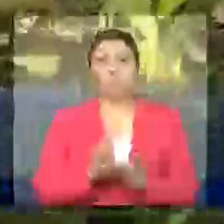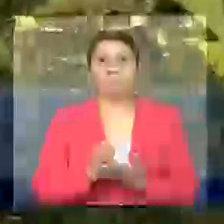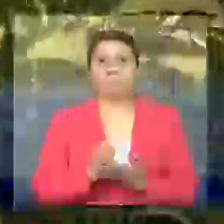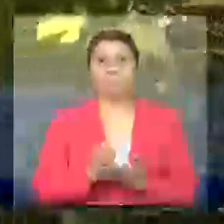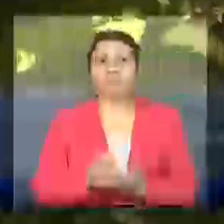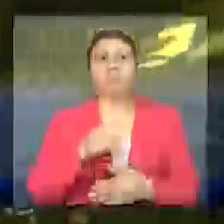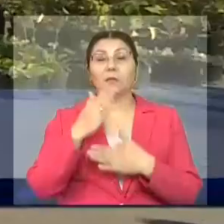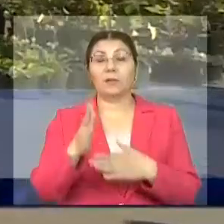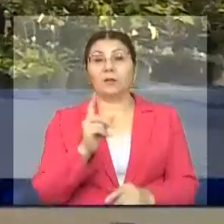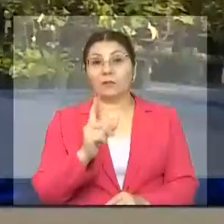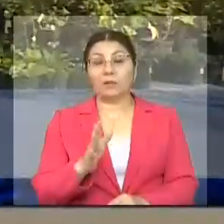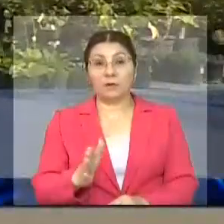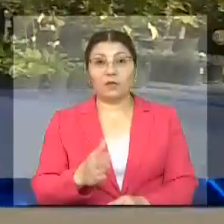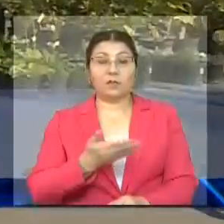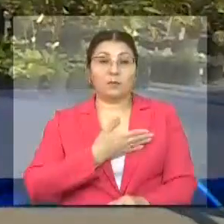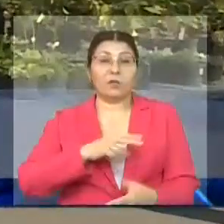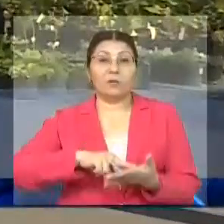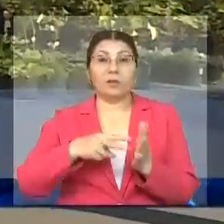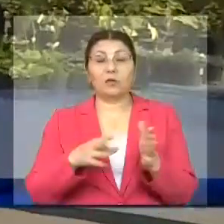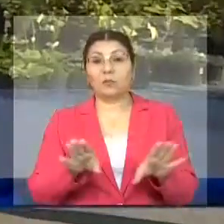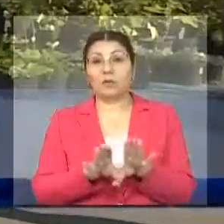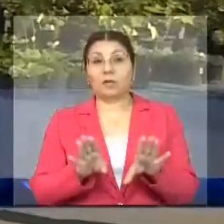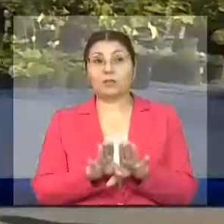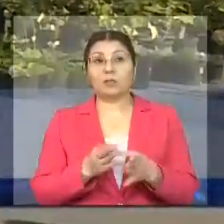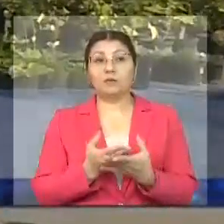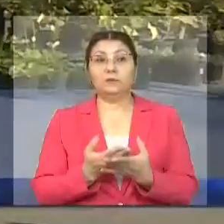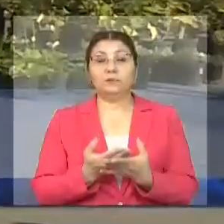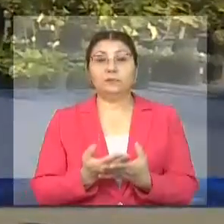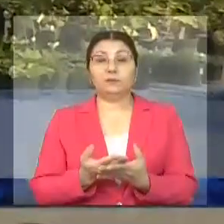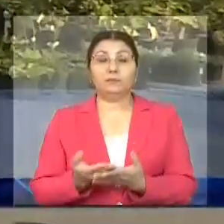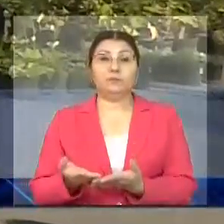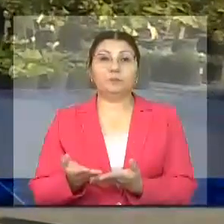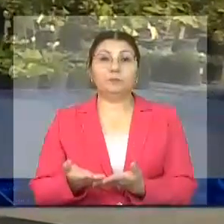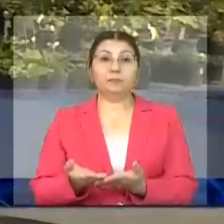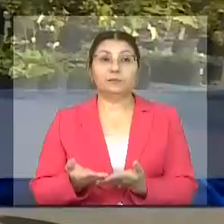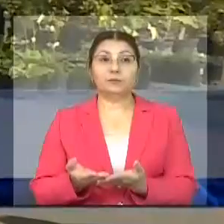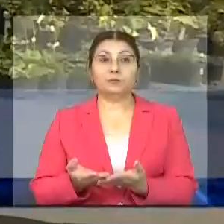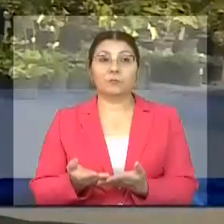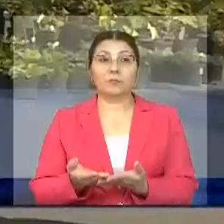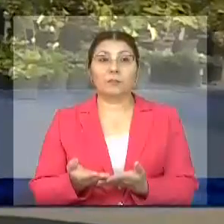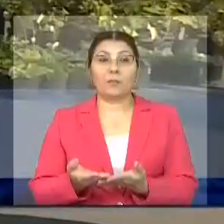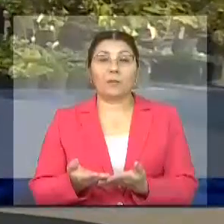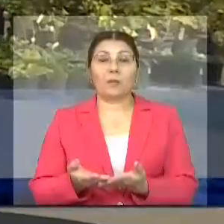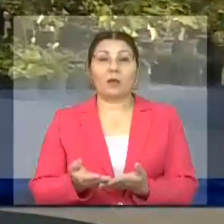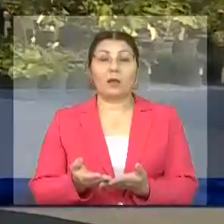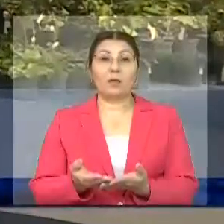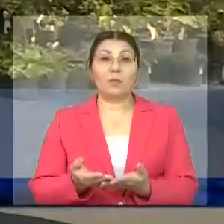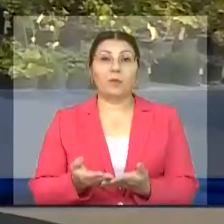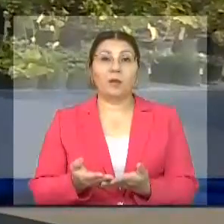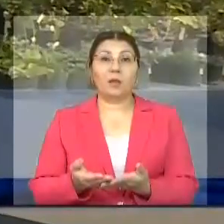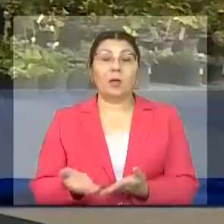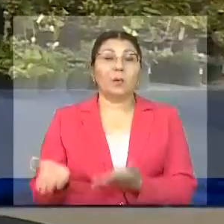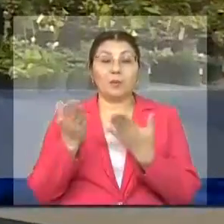садов. В дальнейшем мы планируем и также, точнее, мы пригласили, ну, эти лесные хозяйства,